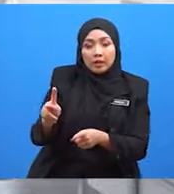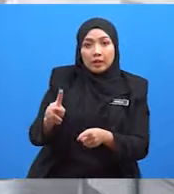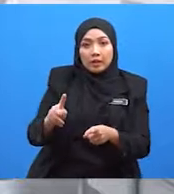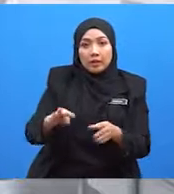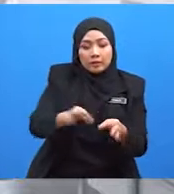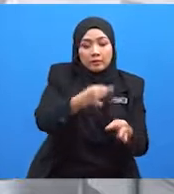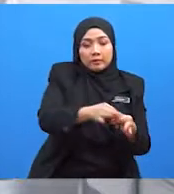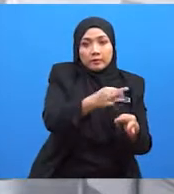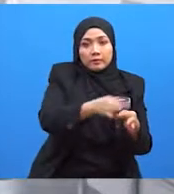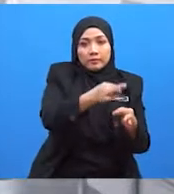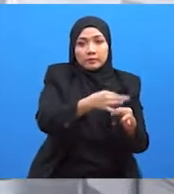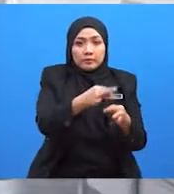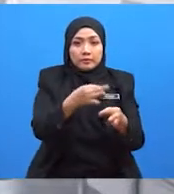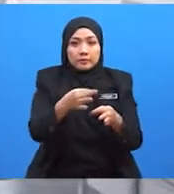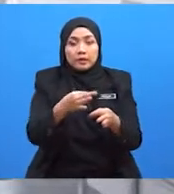bot-bot kecil.